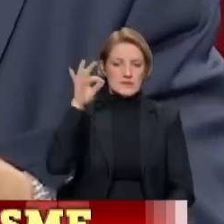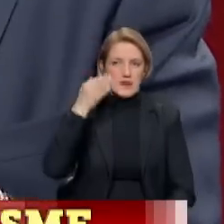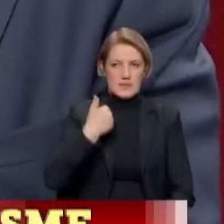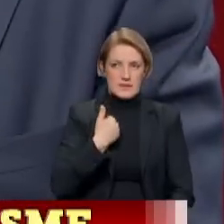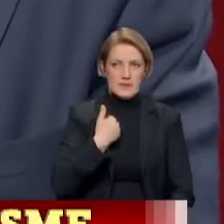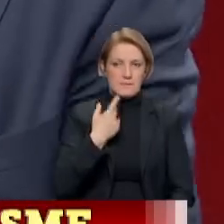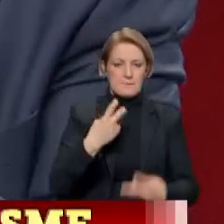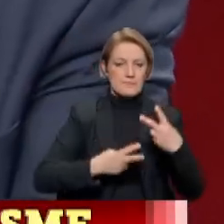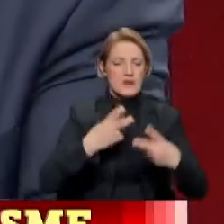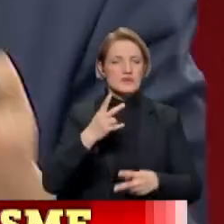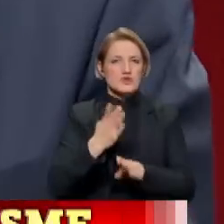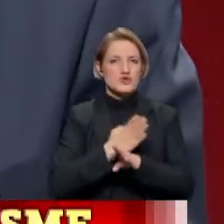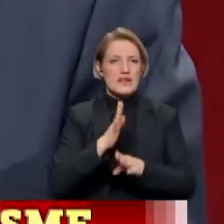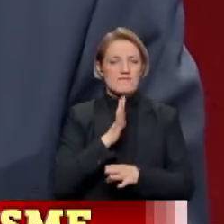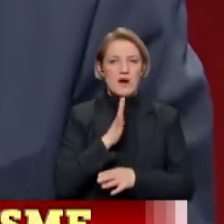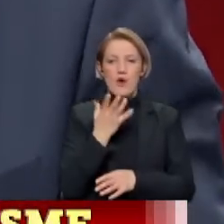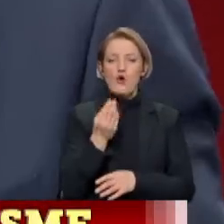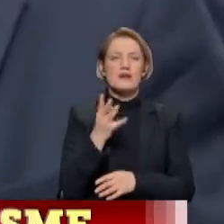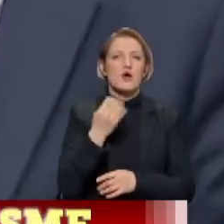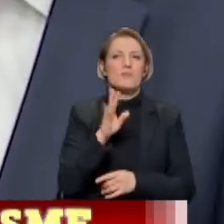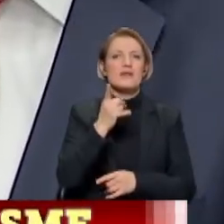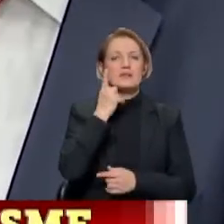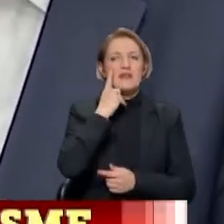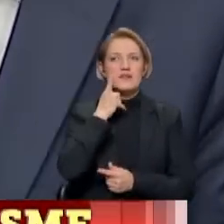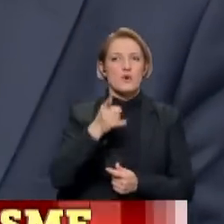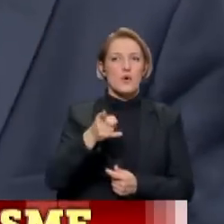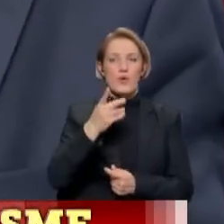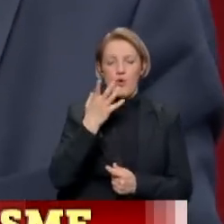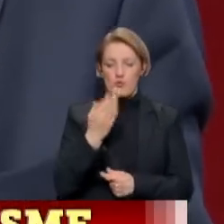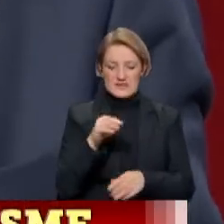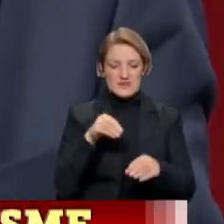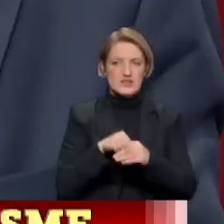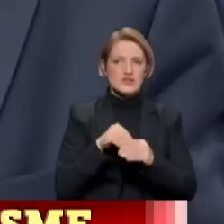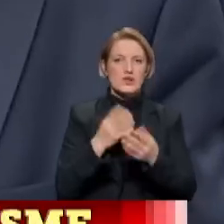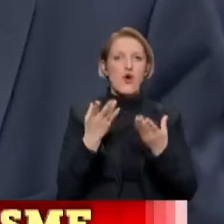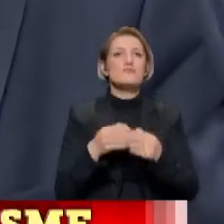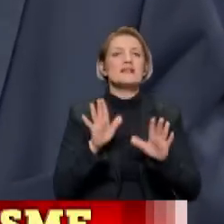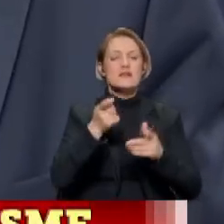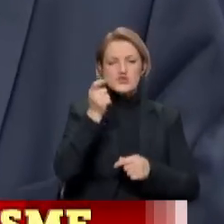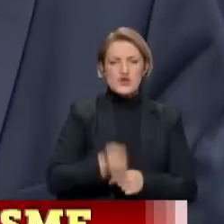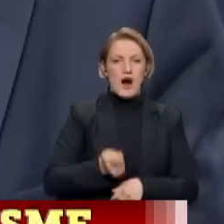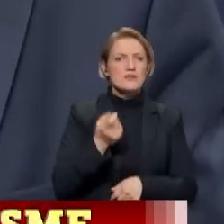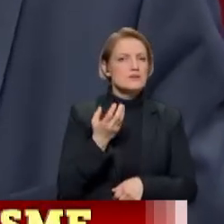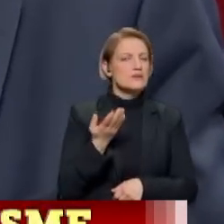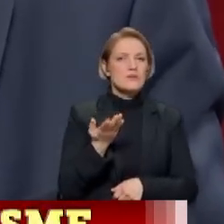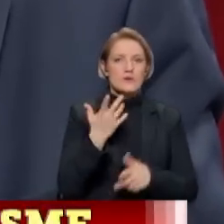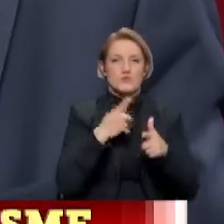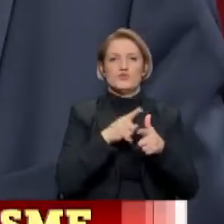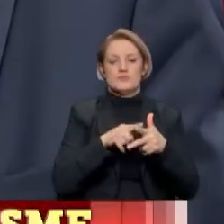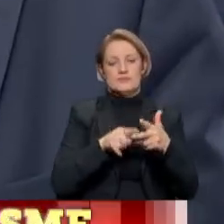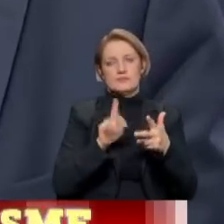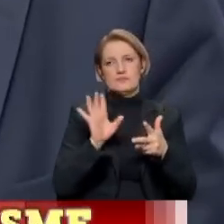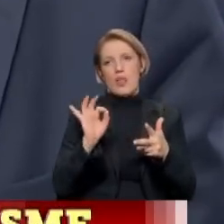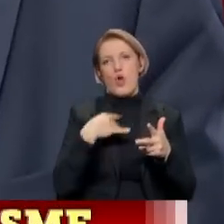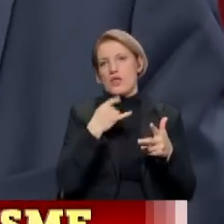şey, bazı şeyler var ki olmazsa olmazdır. Devletin de o devlet olması için olmazsa olmazları vardır. Üç şeydir be. Ben